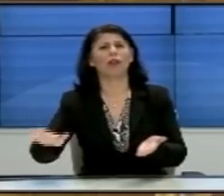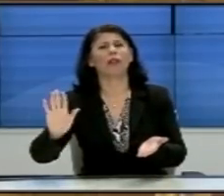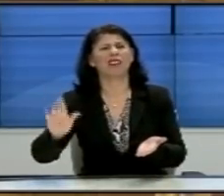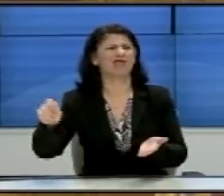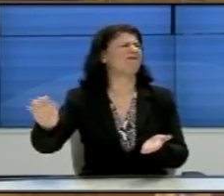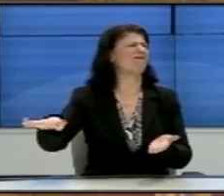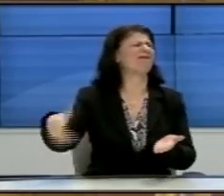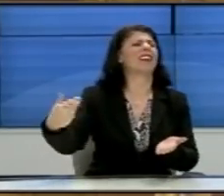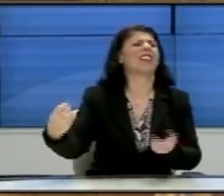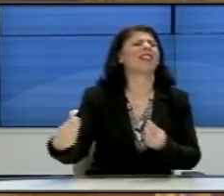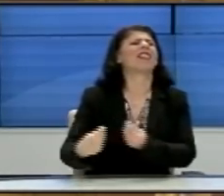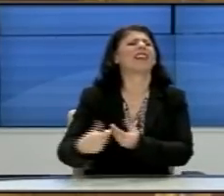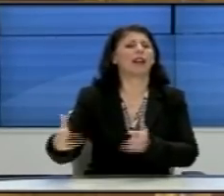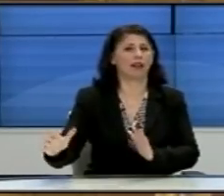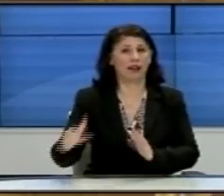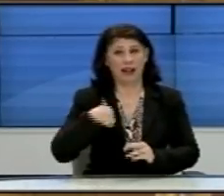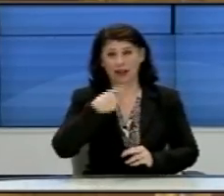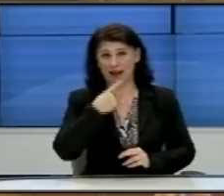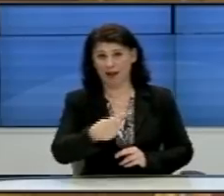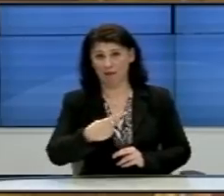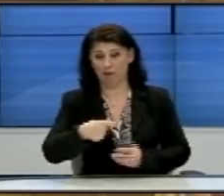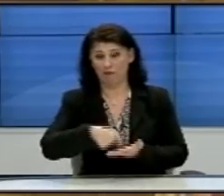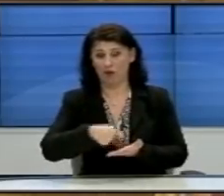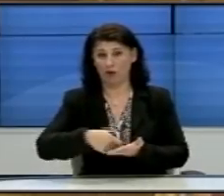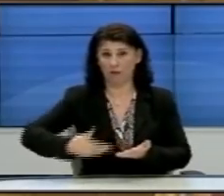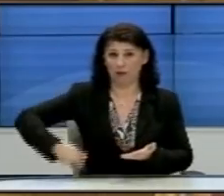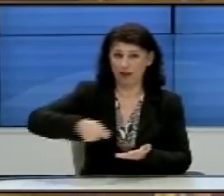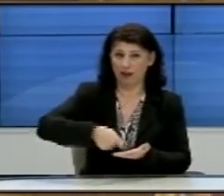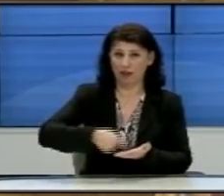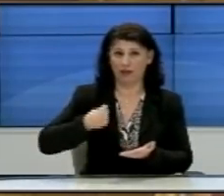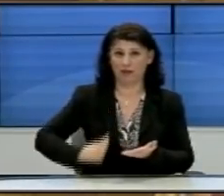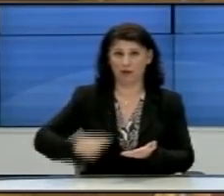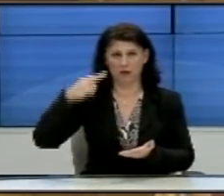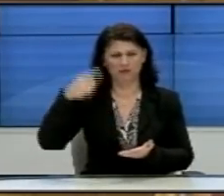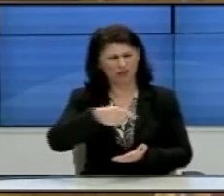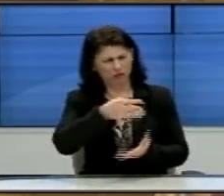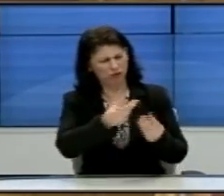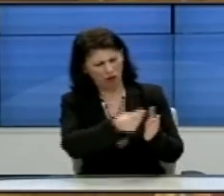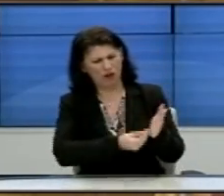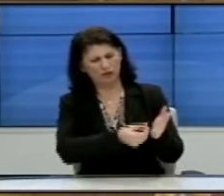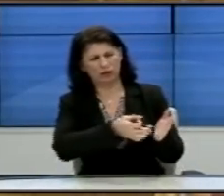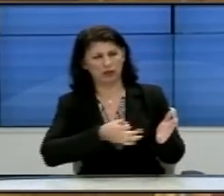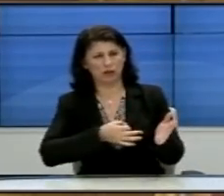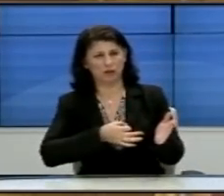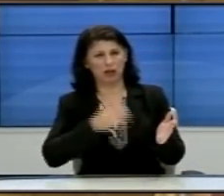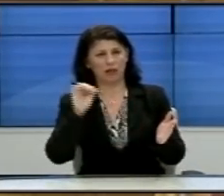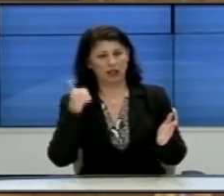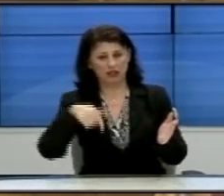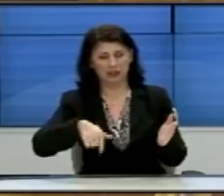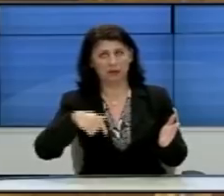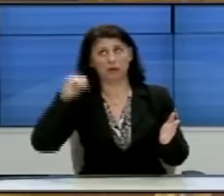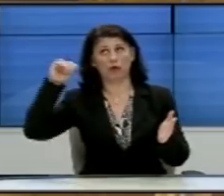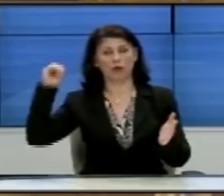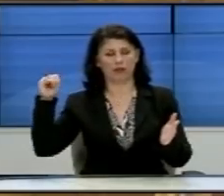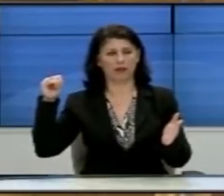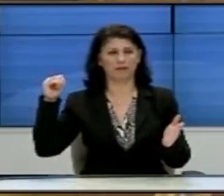οι φορολογούμενοι πληρώνουν για τα δημόσια πανεπιστήμια. Τι να μην μας πείτε, το έχετε πει πολλές φορές εδώ μέσα, χτες, σήμερα,